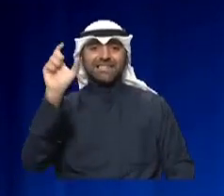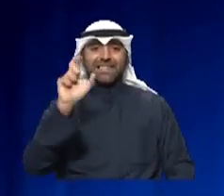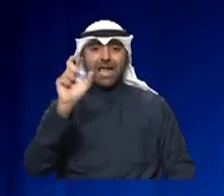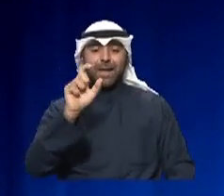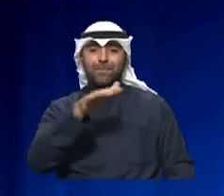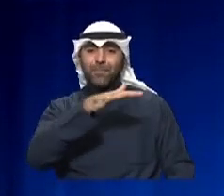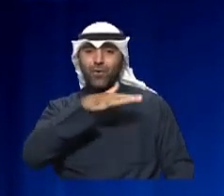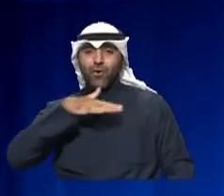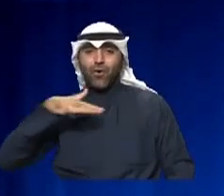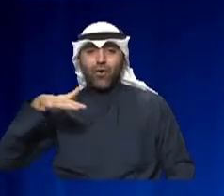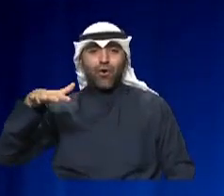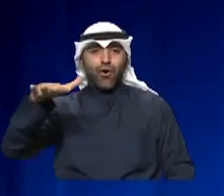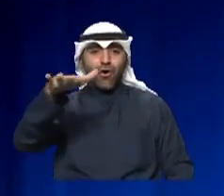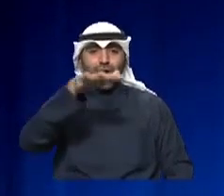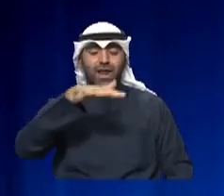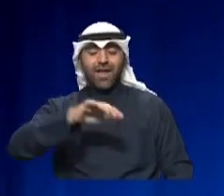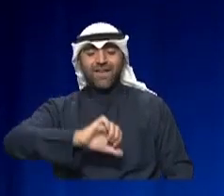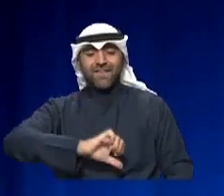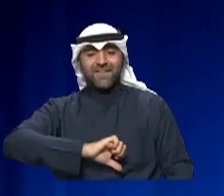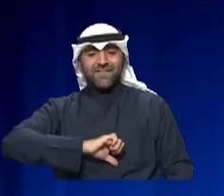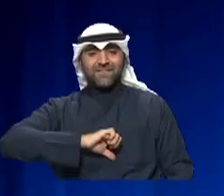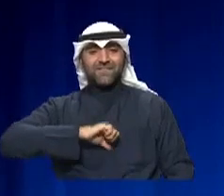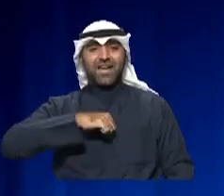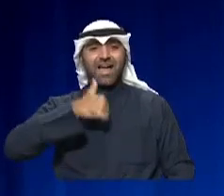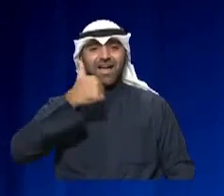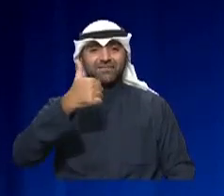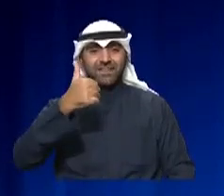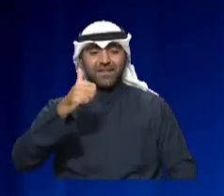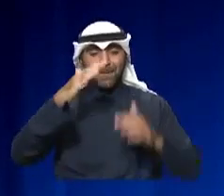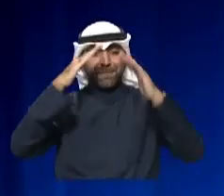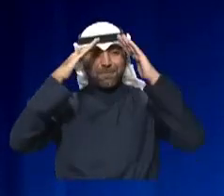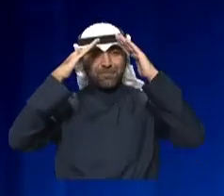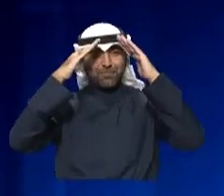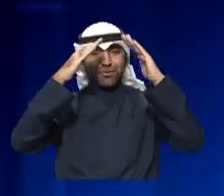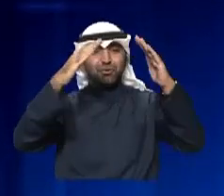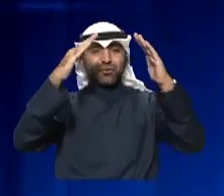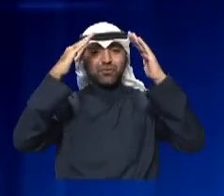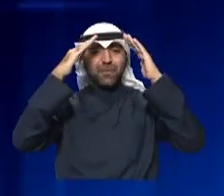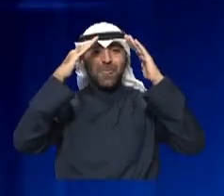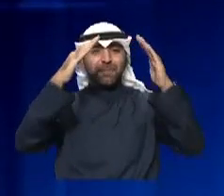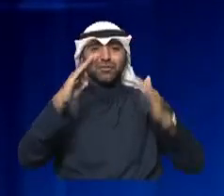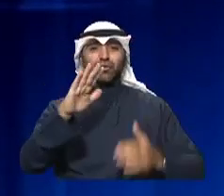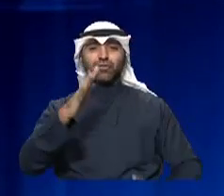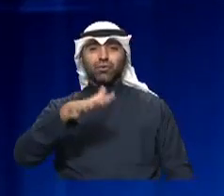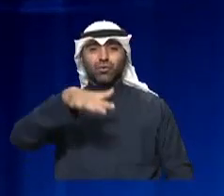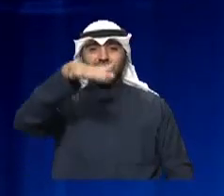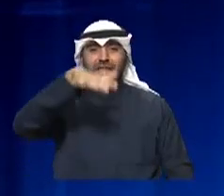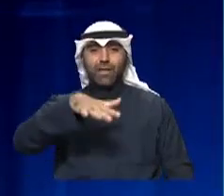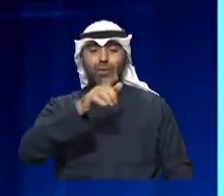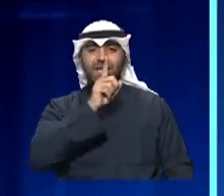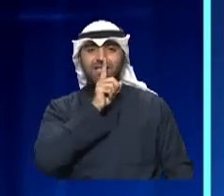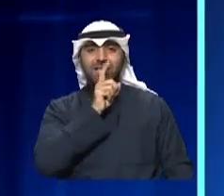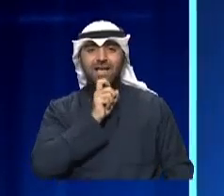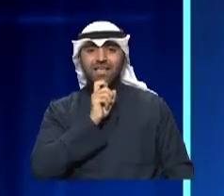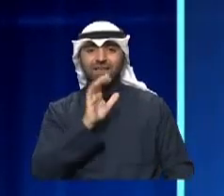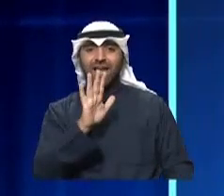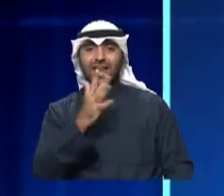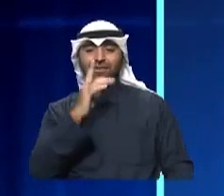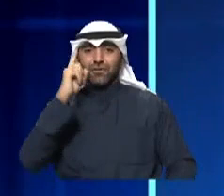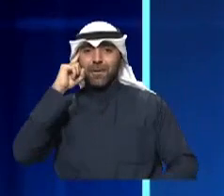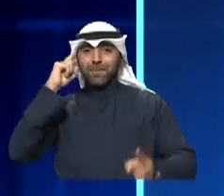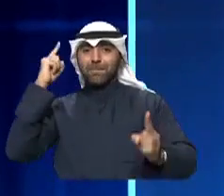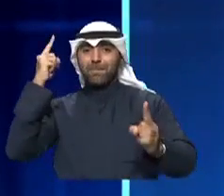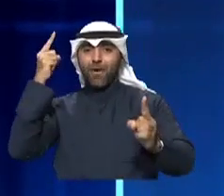وعكست الوجه الحضاري المشرق للبلد الشقيق وما وصل إليه من نهضة عمرانية وتنموية شملت